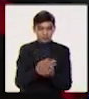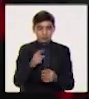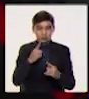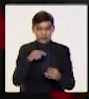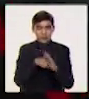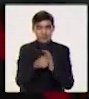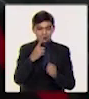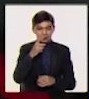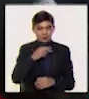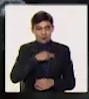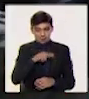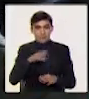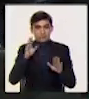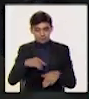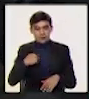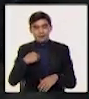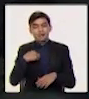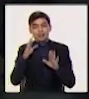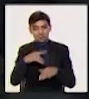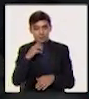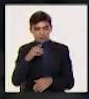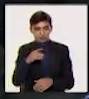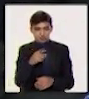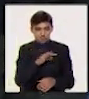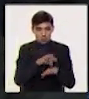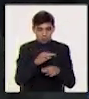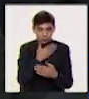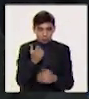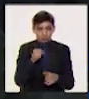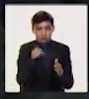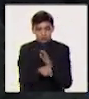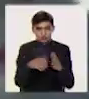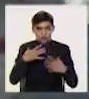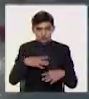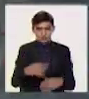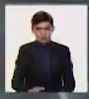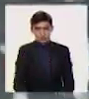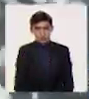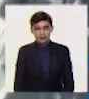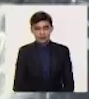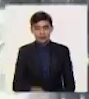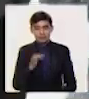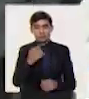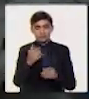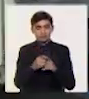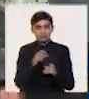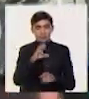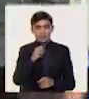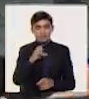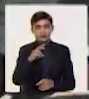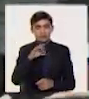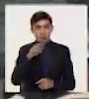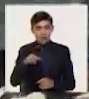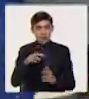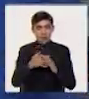Осылардың ішінде біреуі ауырып өлсе жарайды, онда сөз жоқ. Ал ауырмаған құстарды өлтіру деген сұмдық. Мамандардың сөзінше Бескөл ауылының екі шағын ауданы